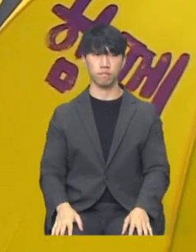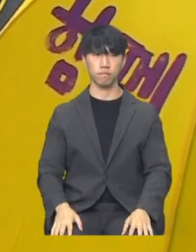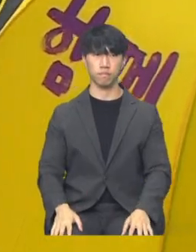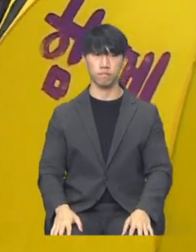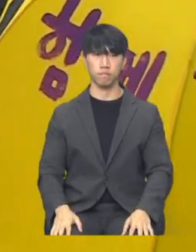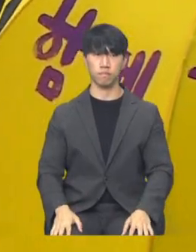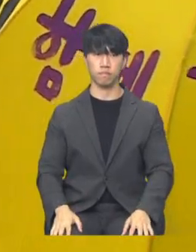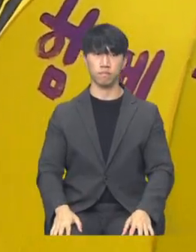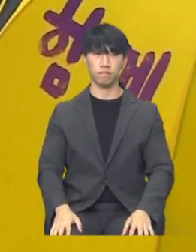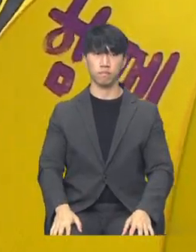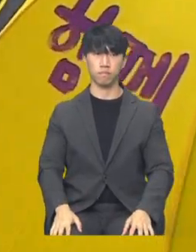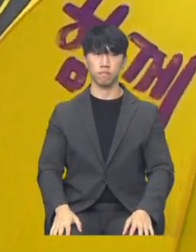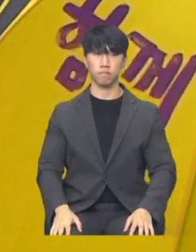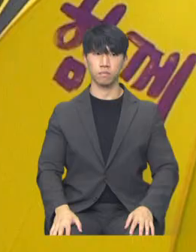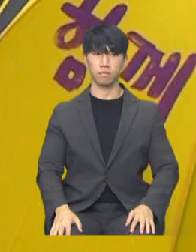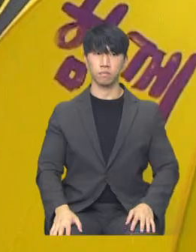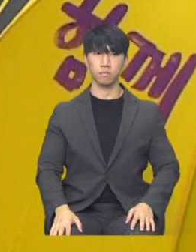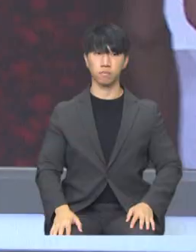뉴스 김지영입니다.